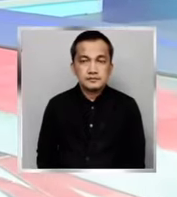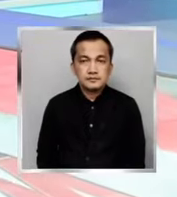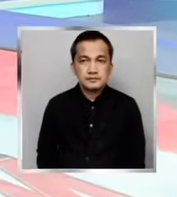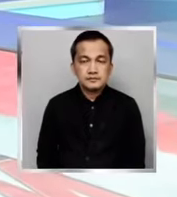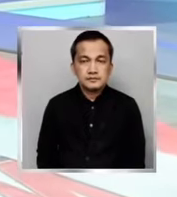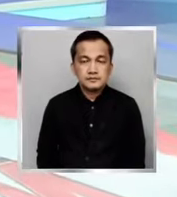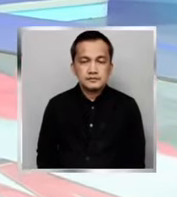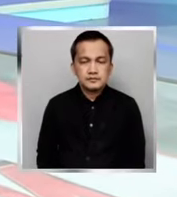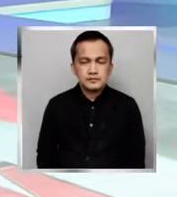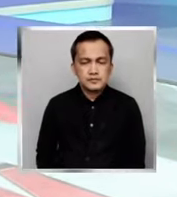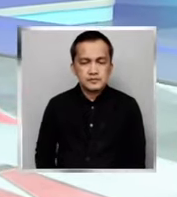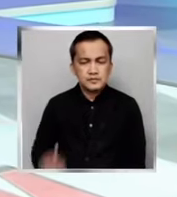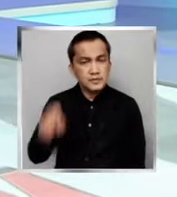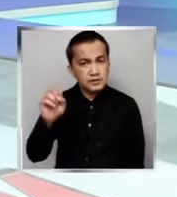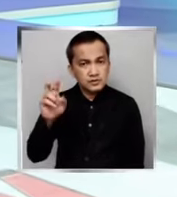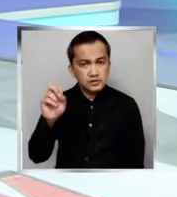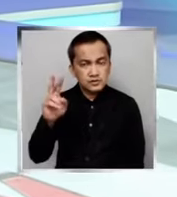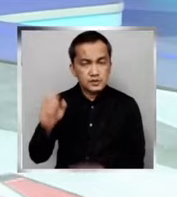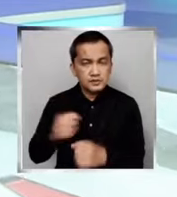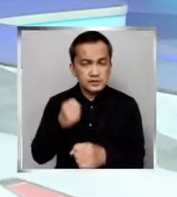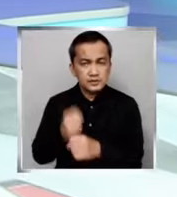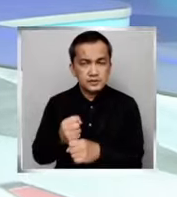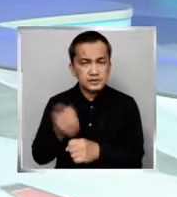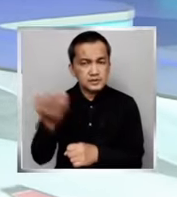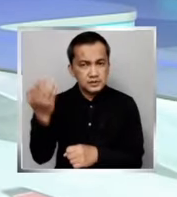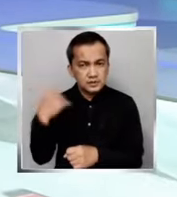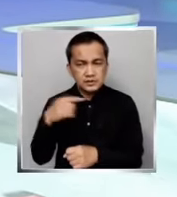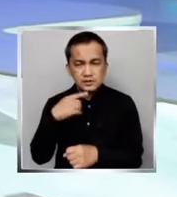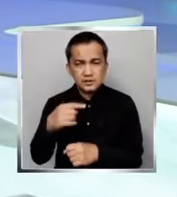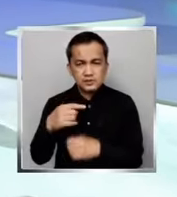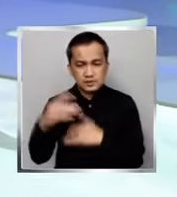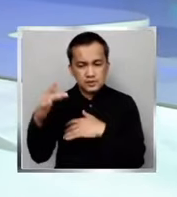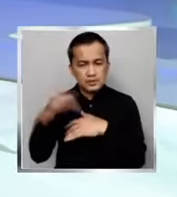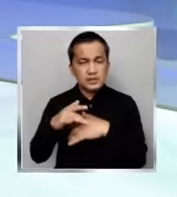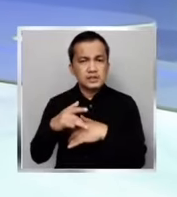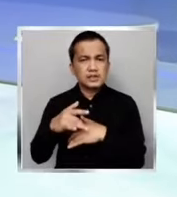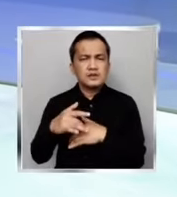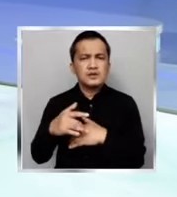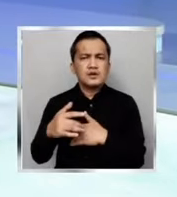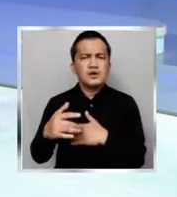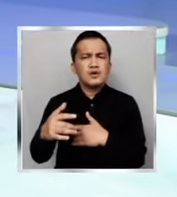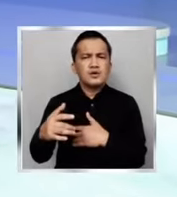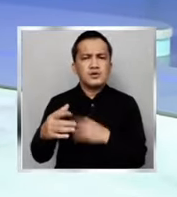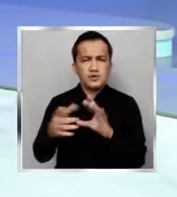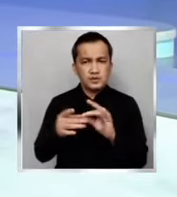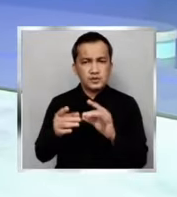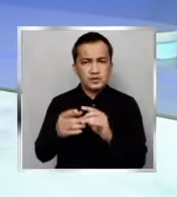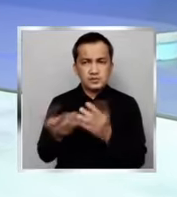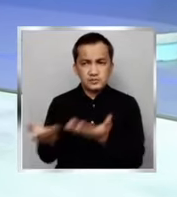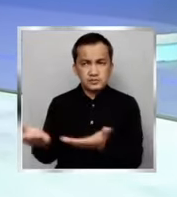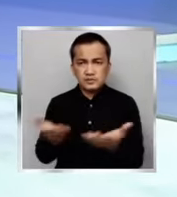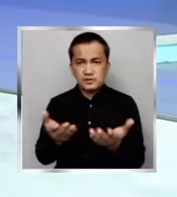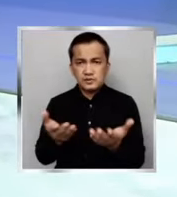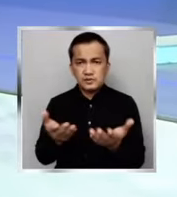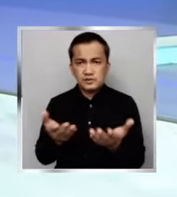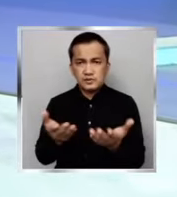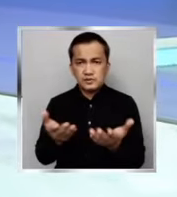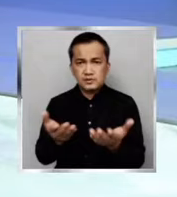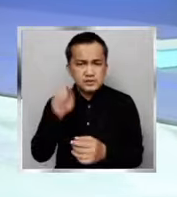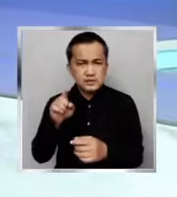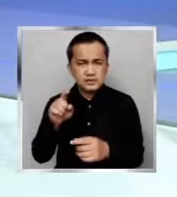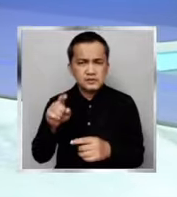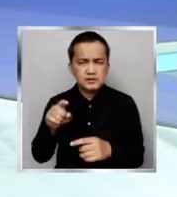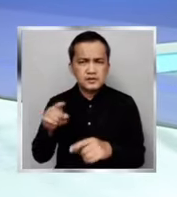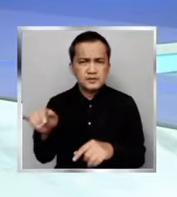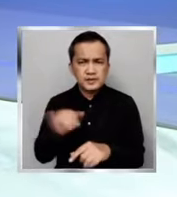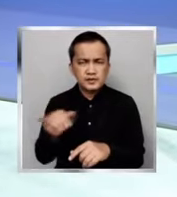la taon na ang nakalipas ng maantig tayo sa kwento ng magkakapatid na pare-parehong may kakaibang kondisyon sa